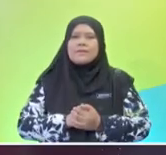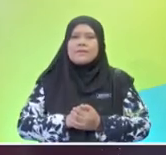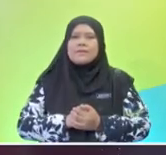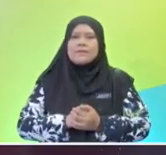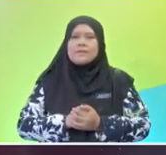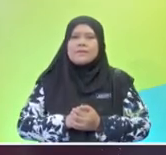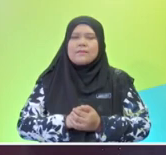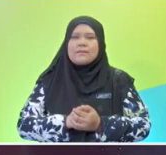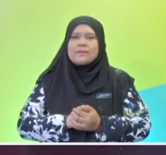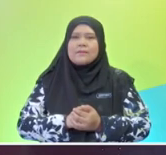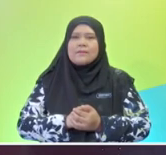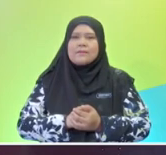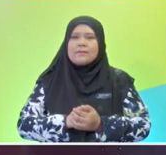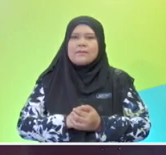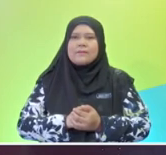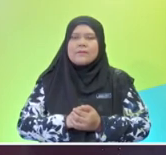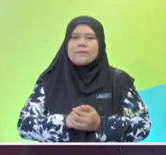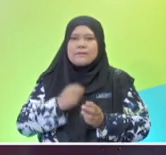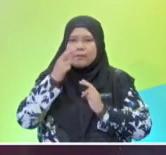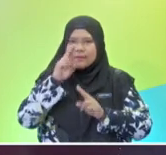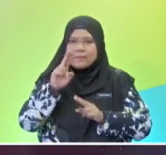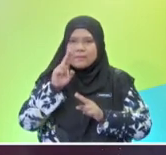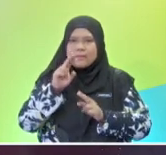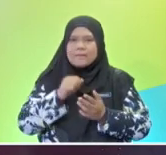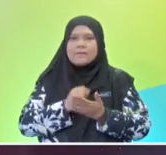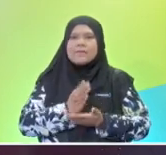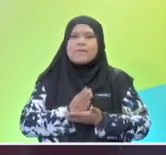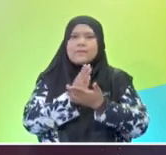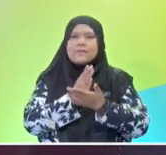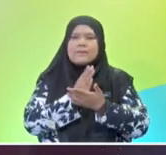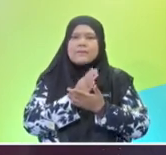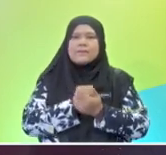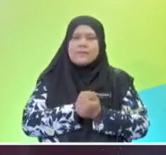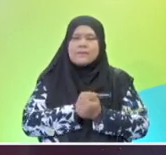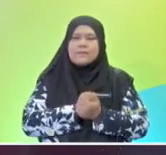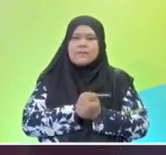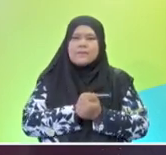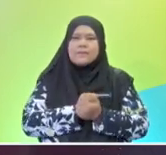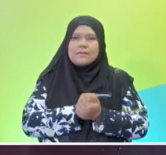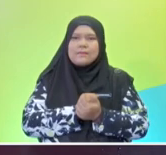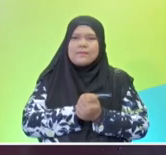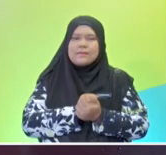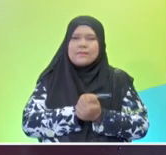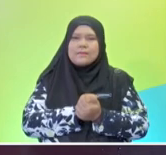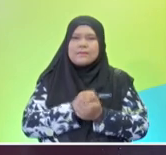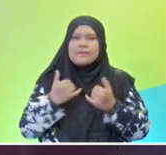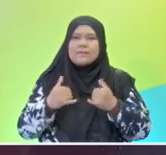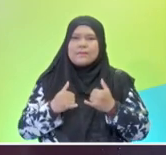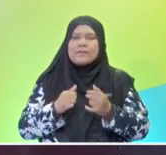Cara tadi ialah menghormati. Membantu tanpa mengharapkan balasan, bermain